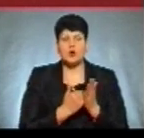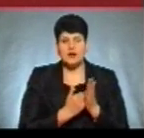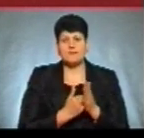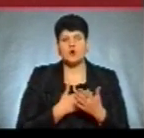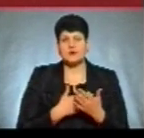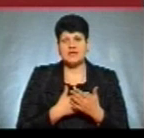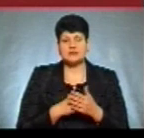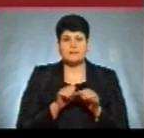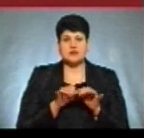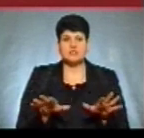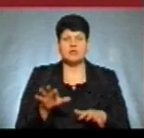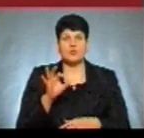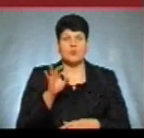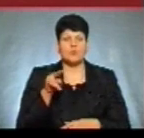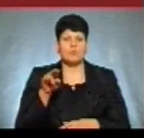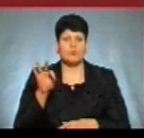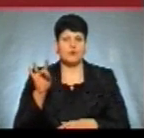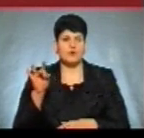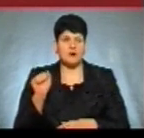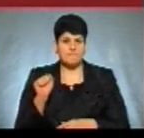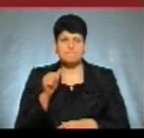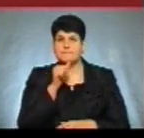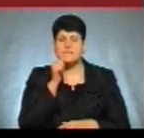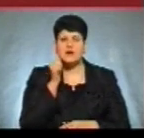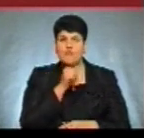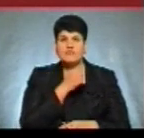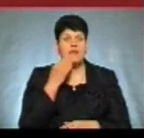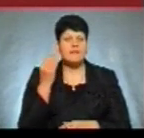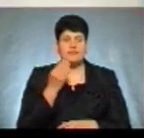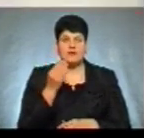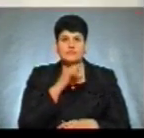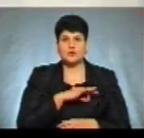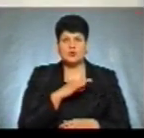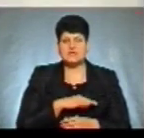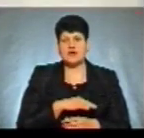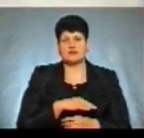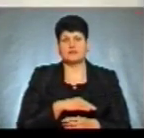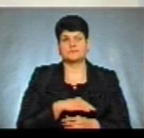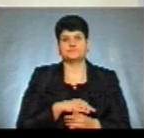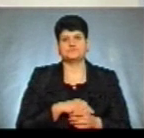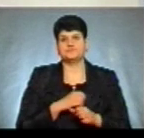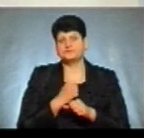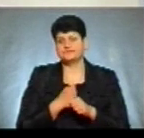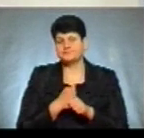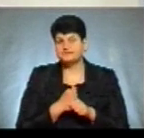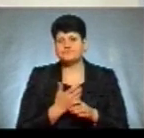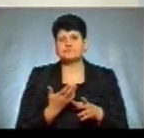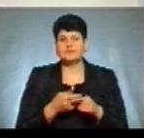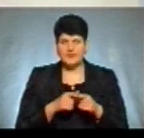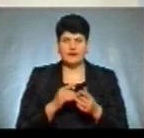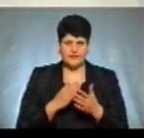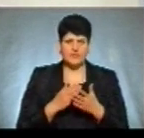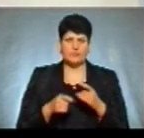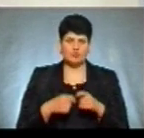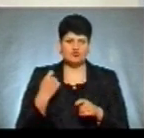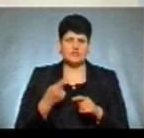«Опора» Ольга Айвазовська. Власне, прихована агітація та використання адмінресурсу. Чи є такі категорії серед правопорушень на виборах?